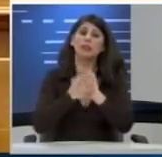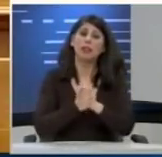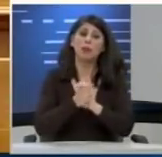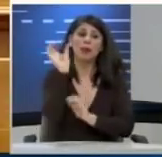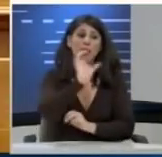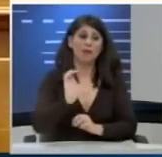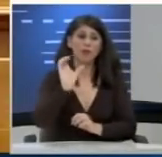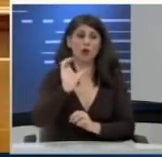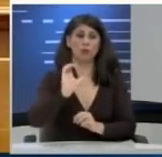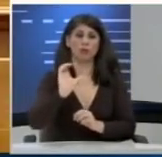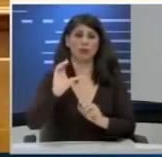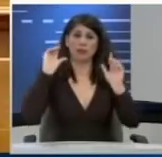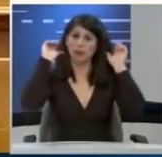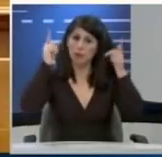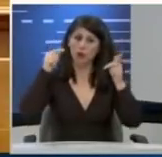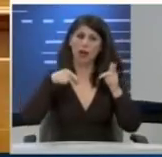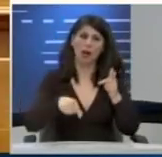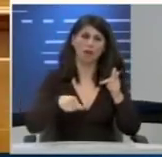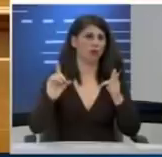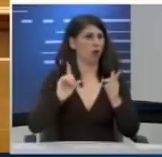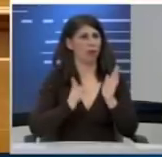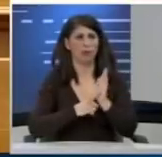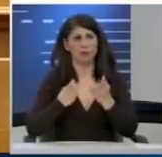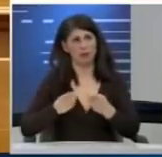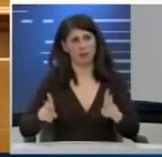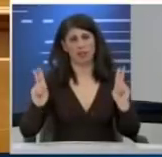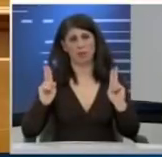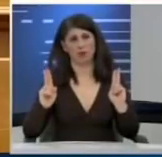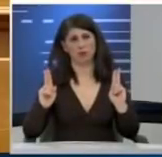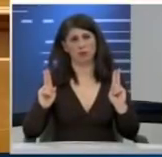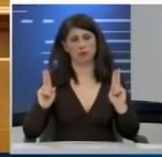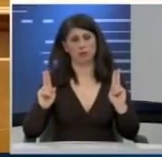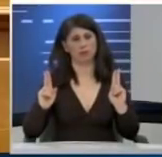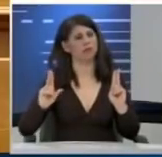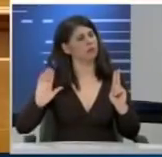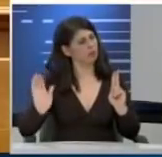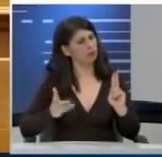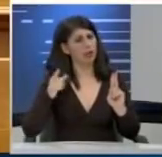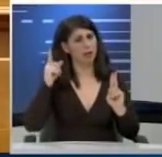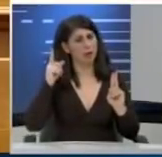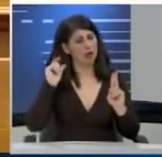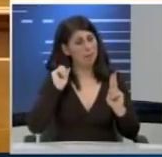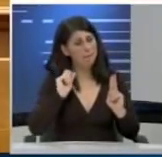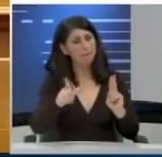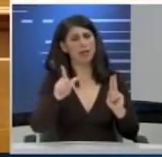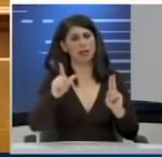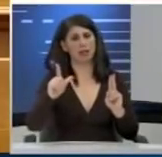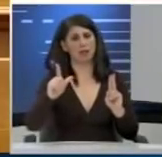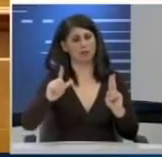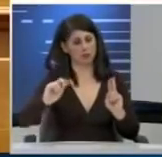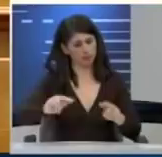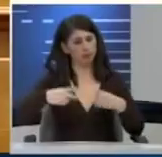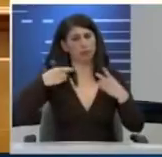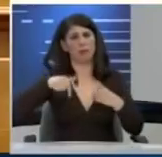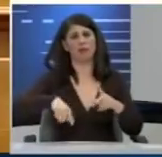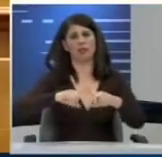Δημοκρατία. Και αυτό είναι κάτι το οποίο δεν πρέπει να το επιτρέψουμε. Και ας είναι αυτό ένα μήνυμα το οποίο θα βγει σήμερα από αυτήν εδώ